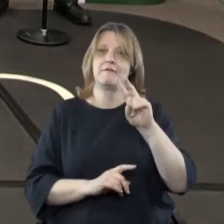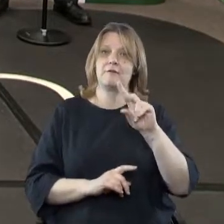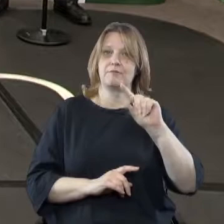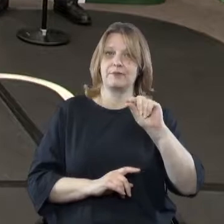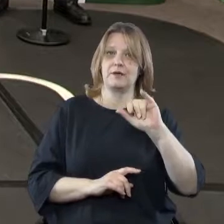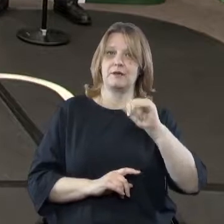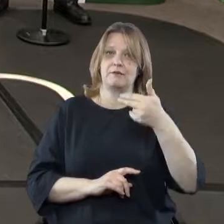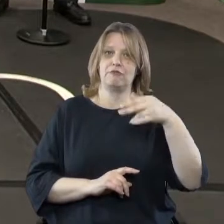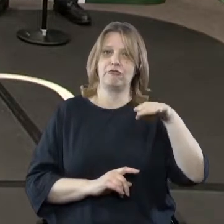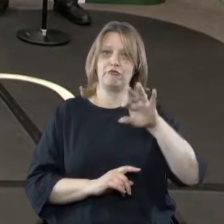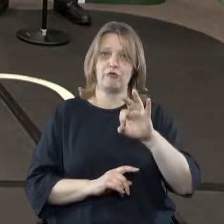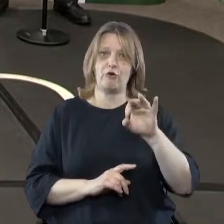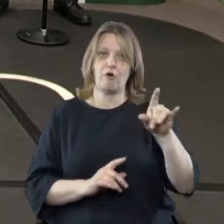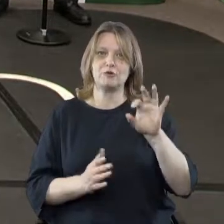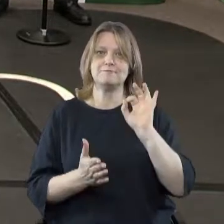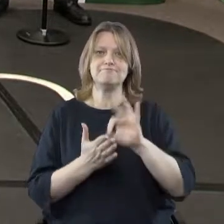też na bieżąco